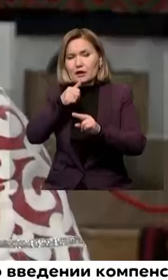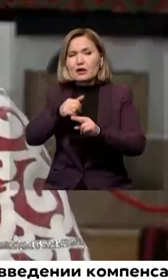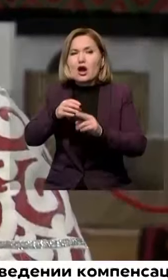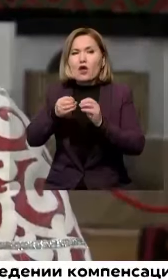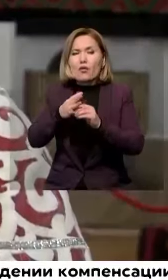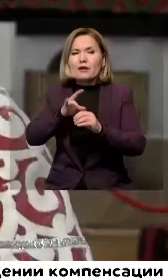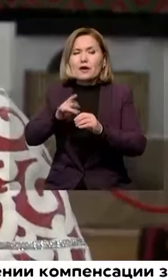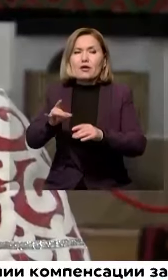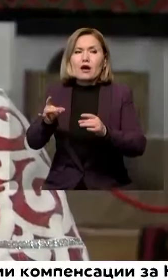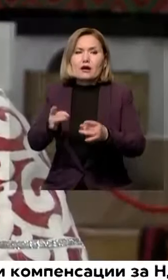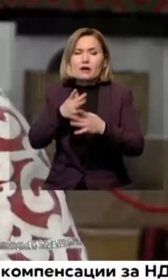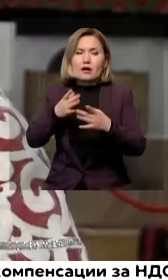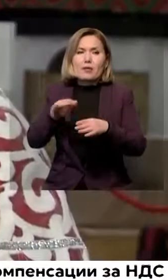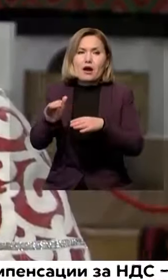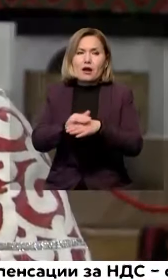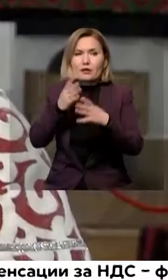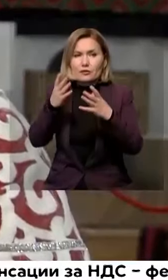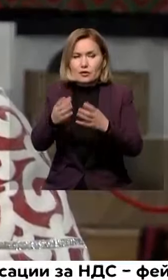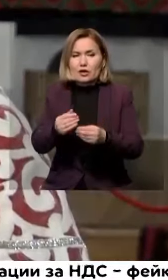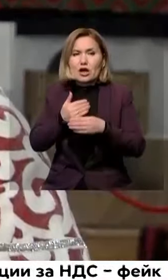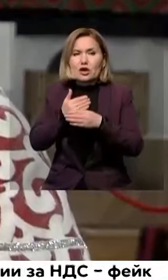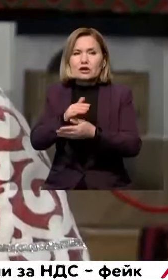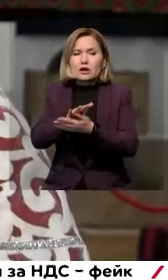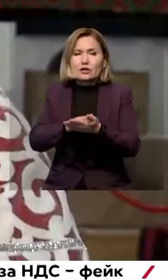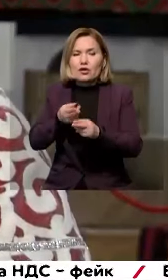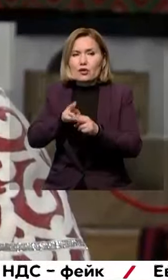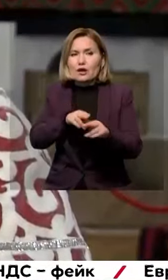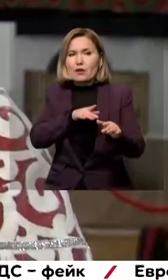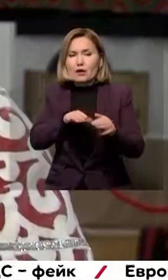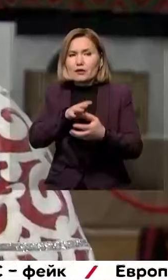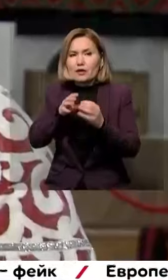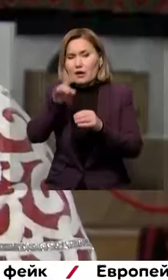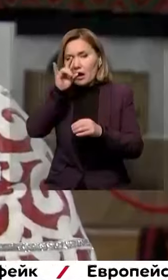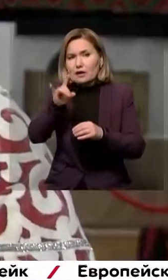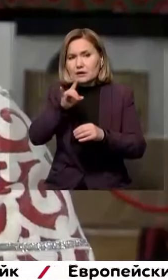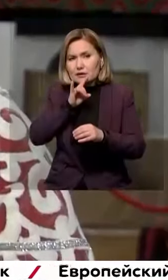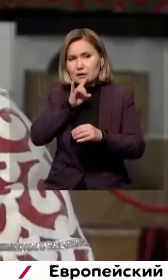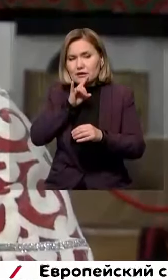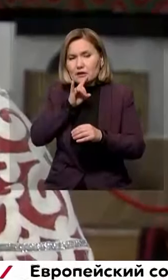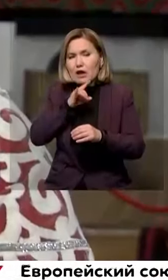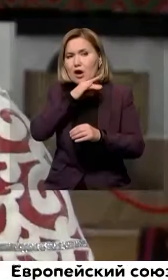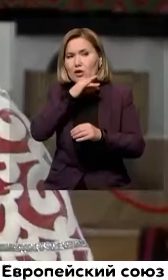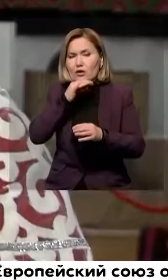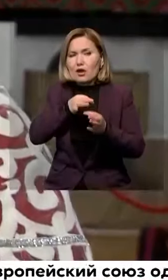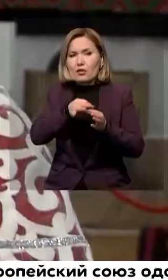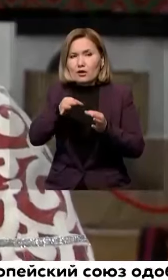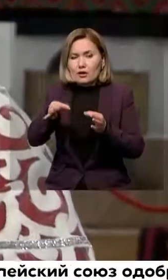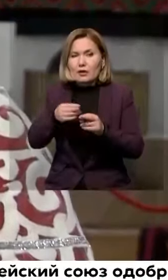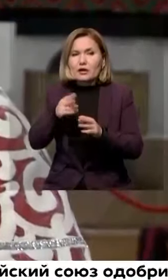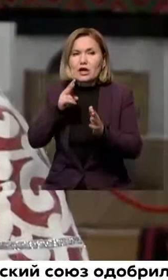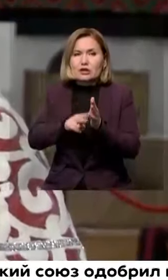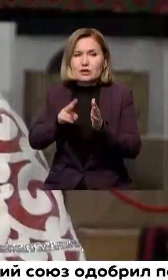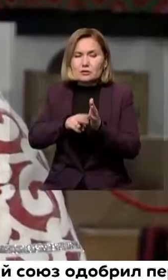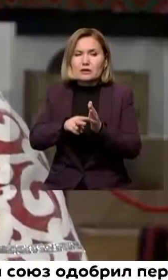Наурыз қайырымдылық күні өз жалғасын табатын болады. Бұл іс-шараға жалпы Қазақстанның көптеген өңірлерінен